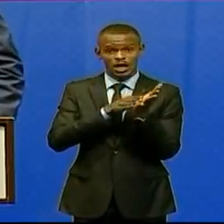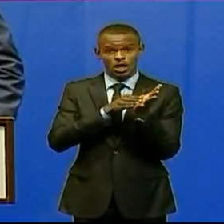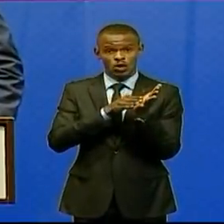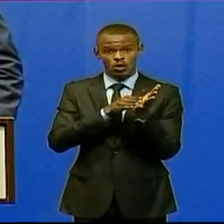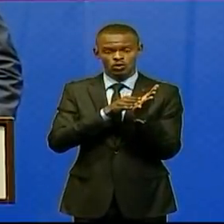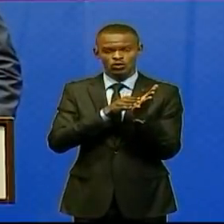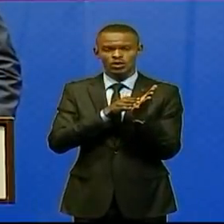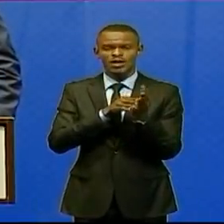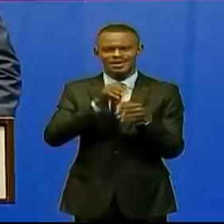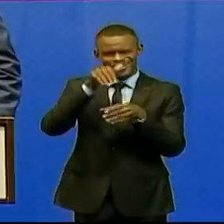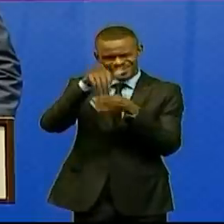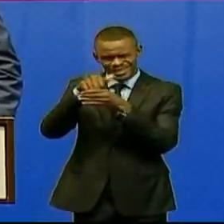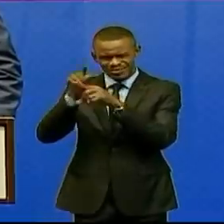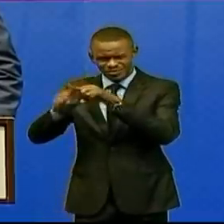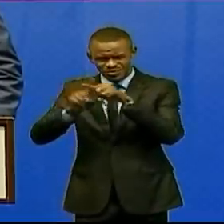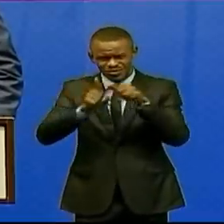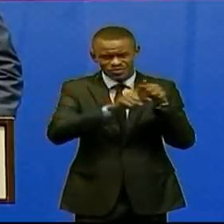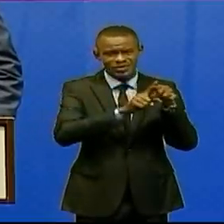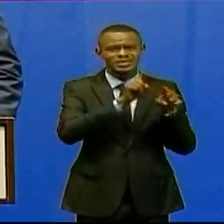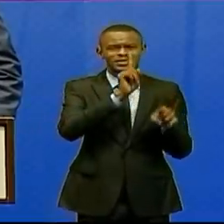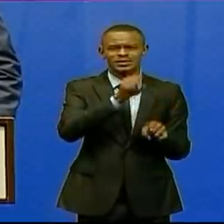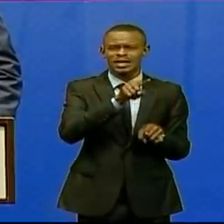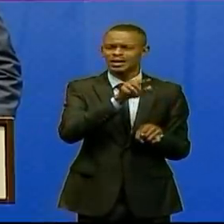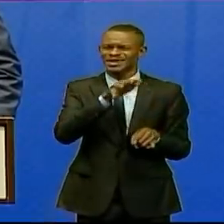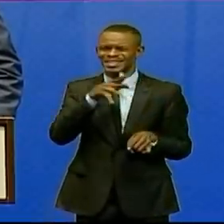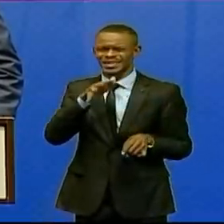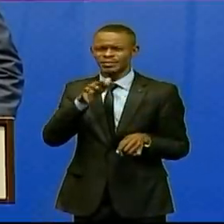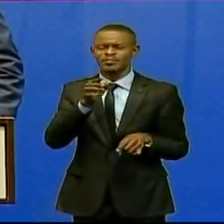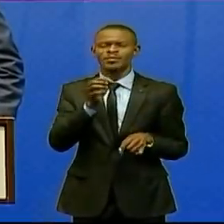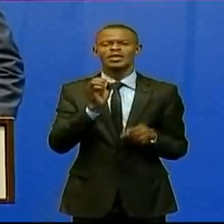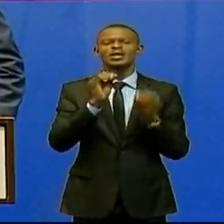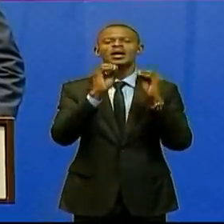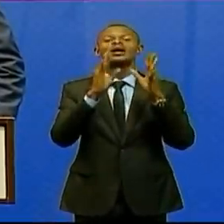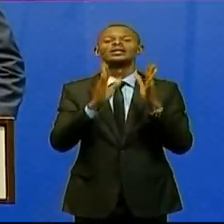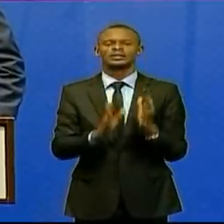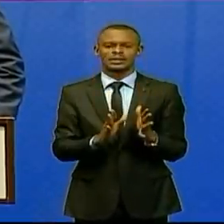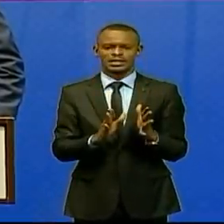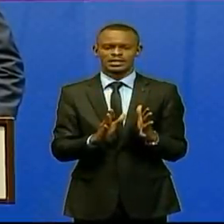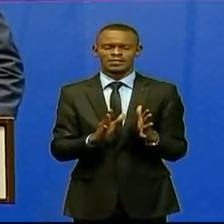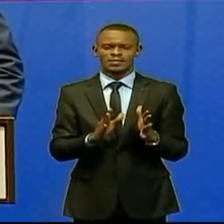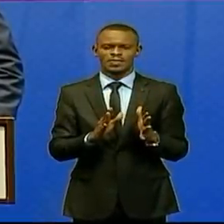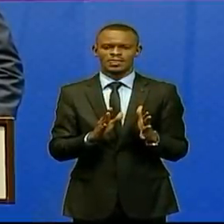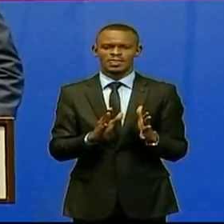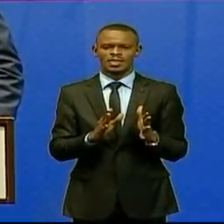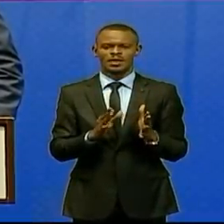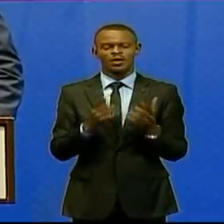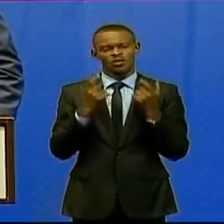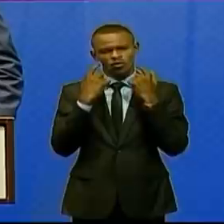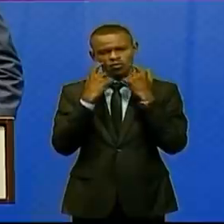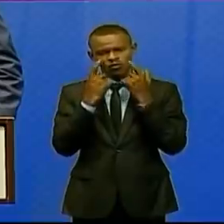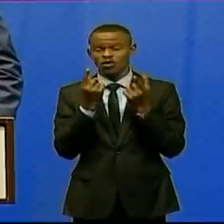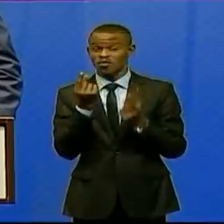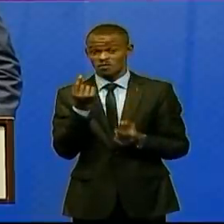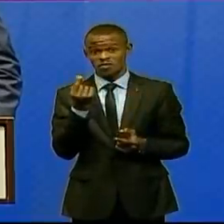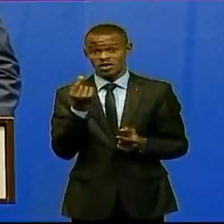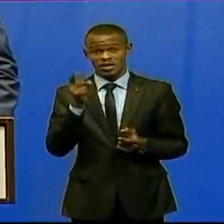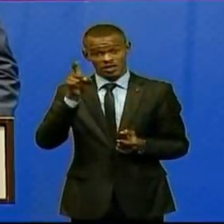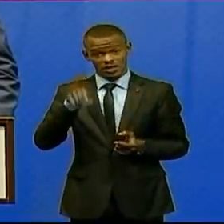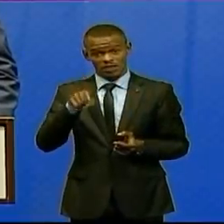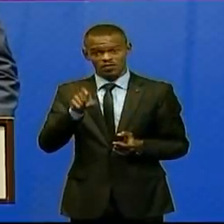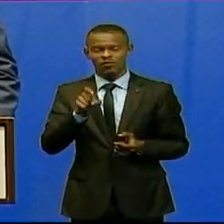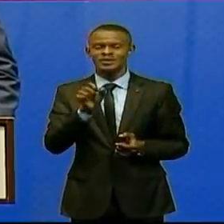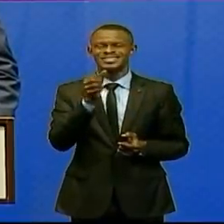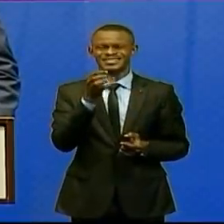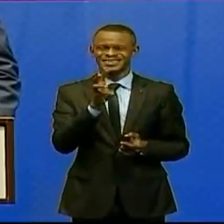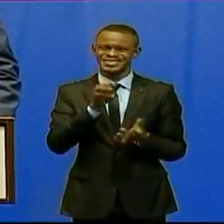148 enseignants, ce qui dégage un impact financier de 16,918 milliards de francs